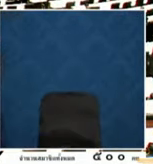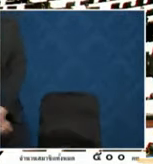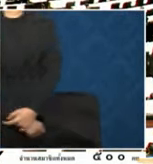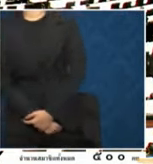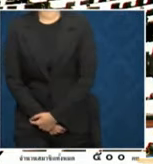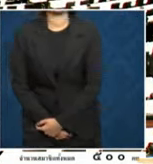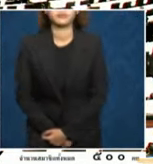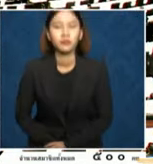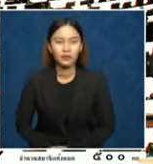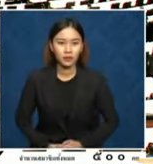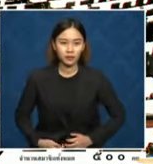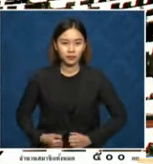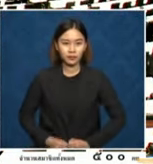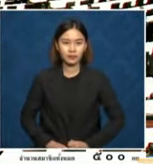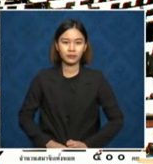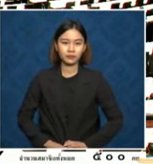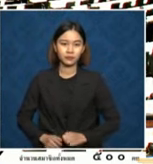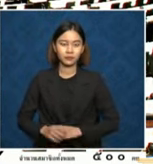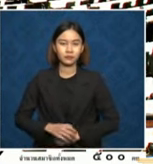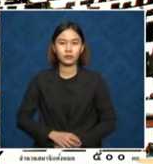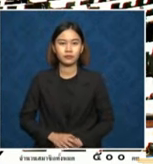ครับ